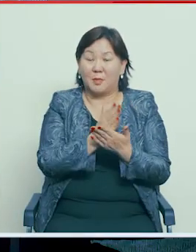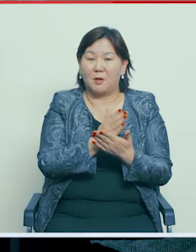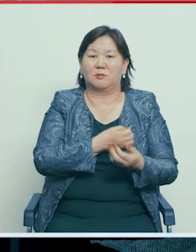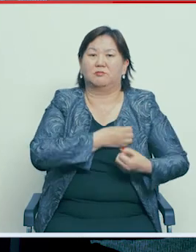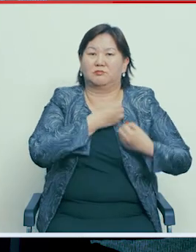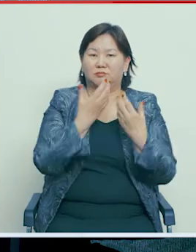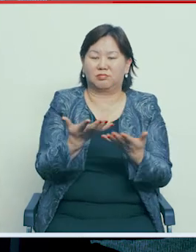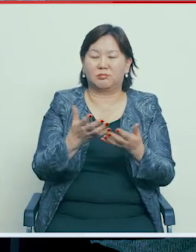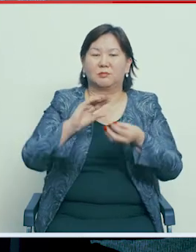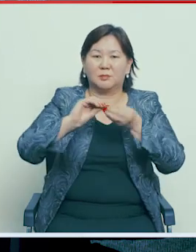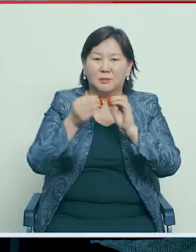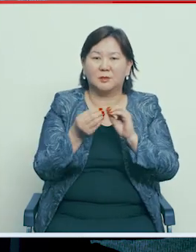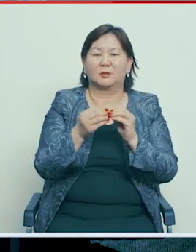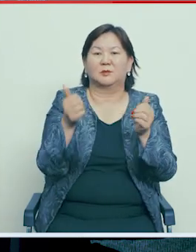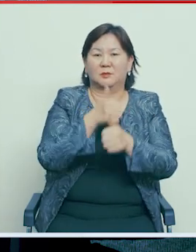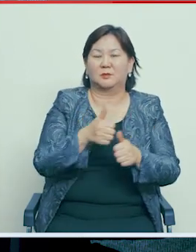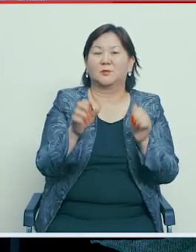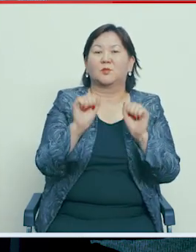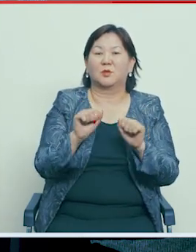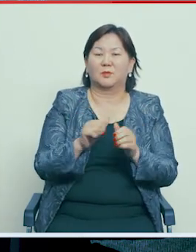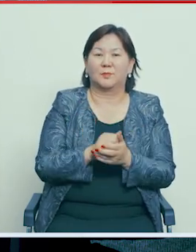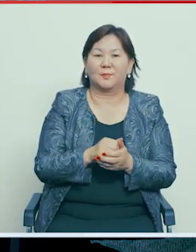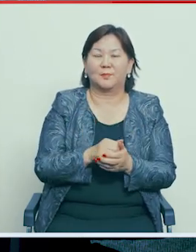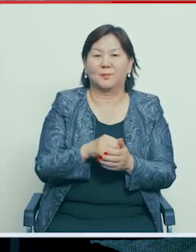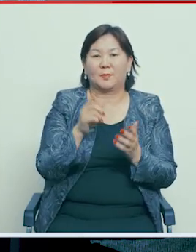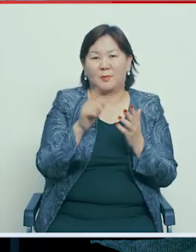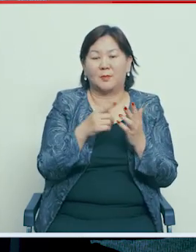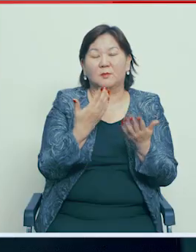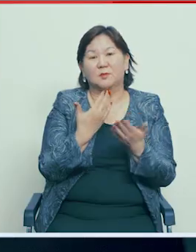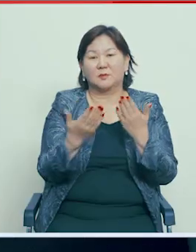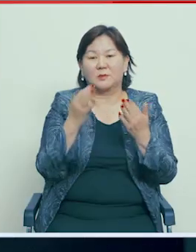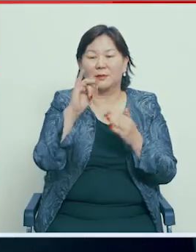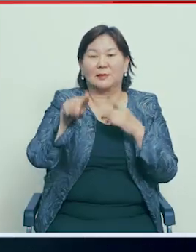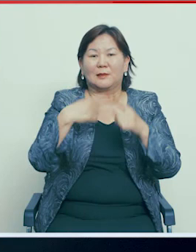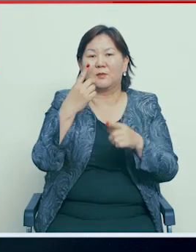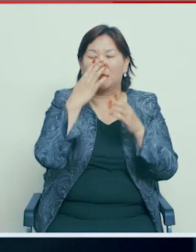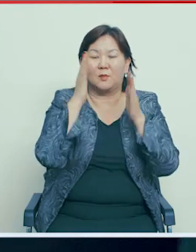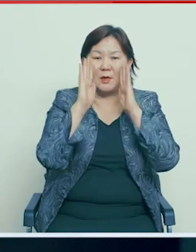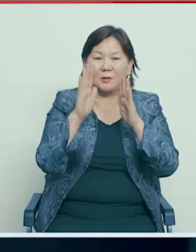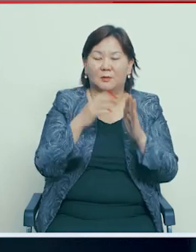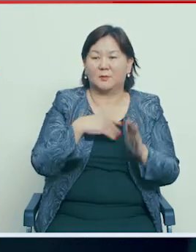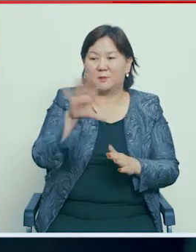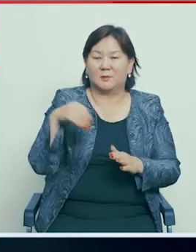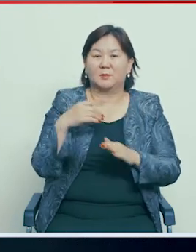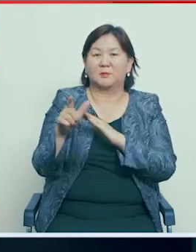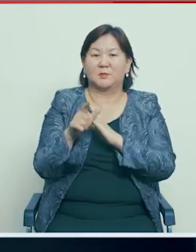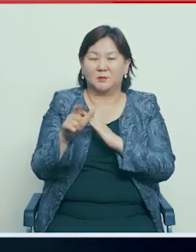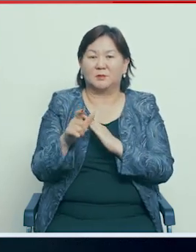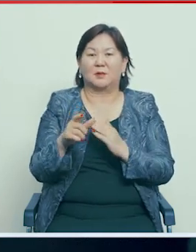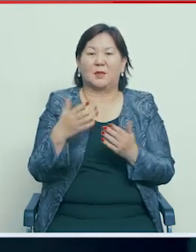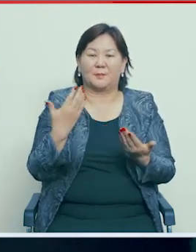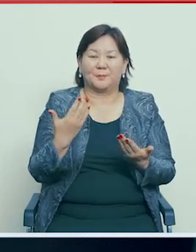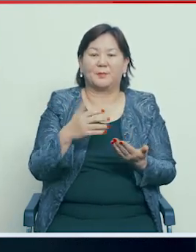ердөөсөө мөнгөгүйгээр хийх айгүй олон ажиллагаа байхгүй юу. Тэгэхээр нийгмэрхүү зүйл дээр илүү анхаараач. Бид нар мэрэгжилтэнгүүд байгаа учраас одоо